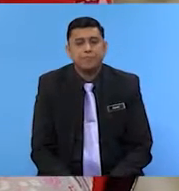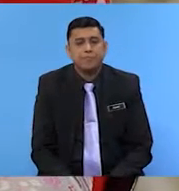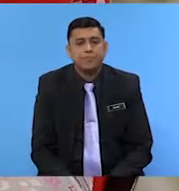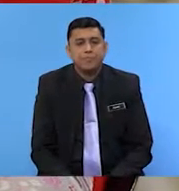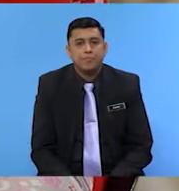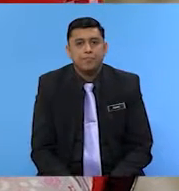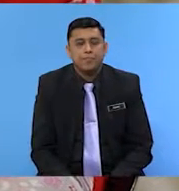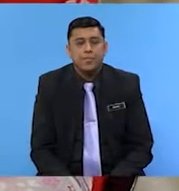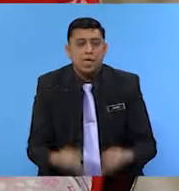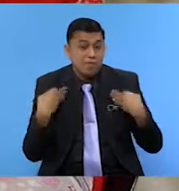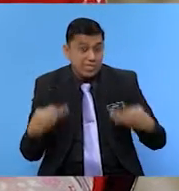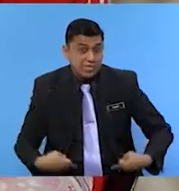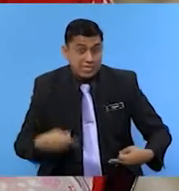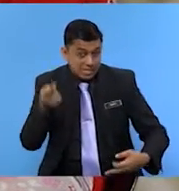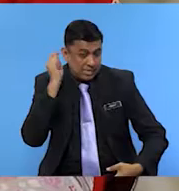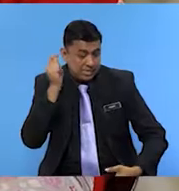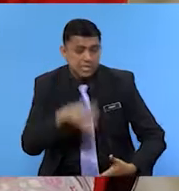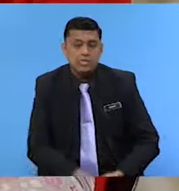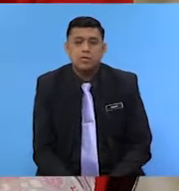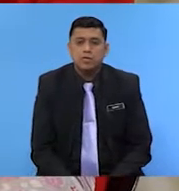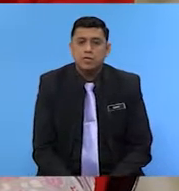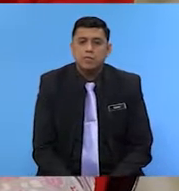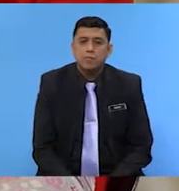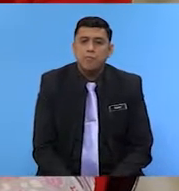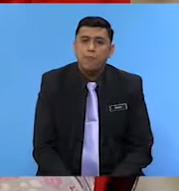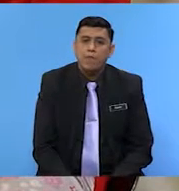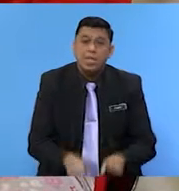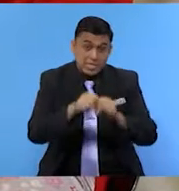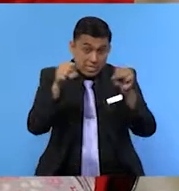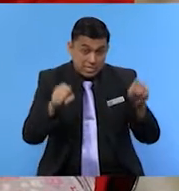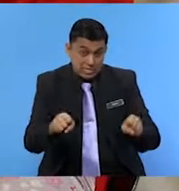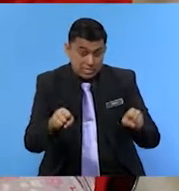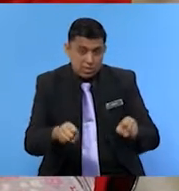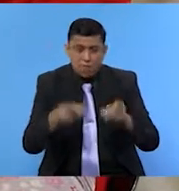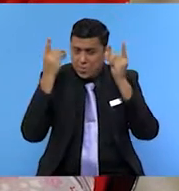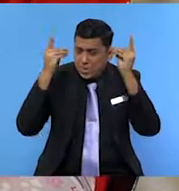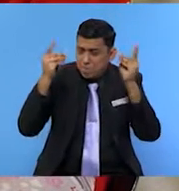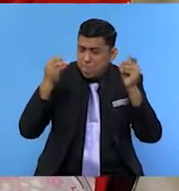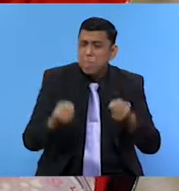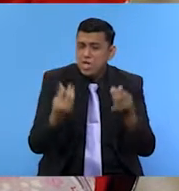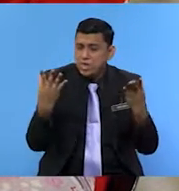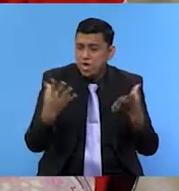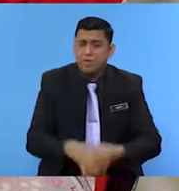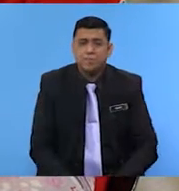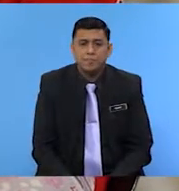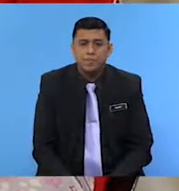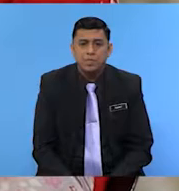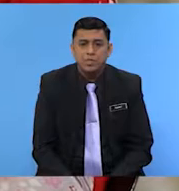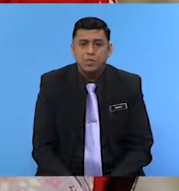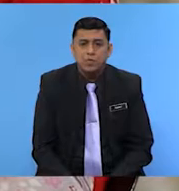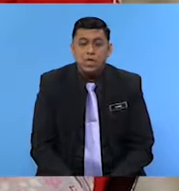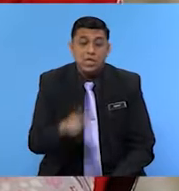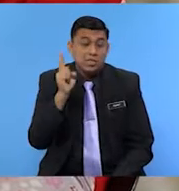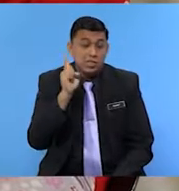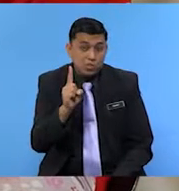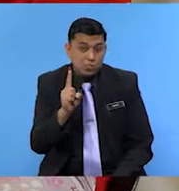pemisahan fizikal. Ya. Tapi kalau kita lihat sistem pendidikan yang pelbagai aliran di negara kita, adakah ia menjadi salah